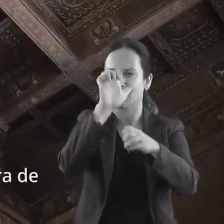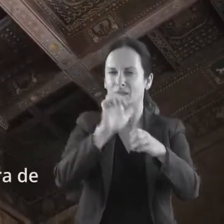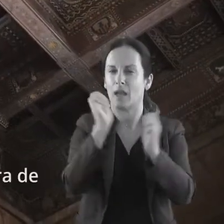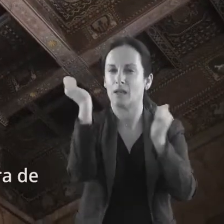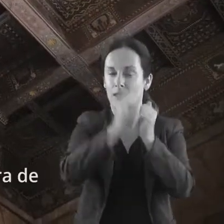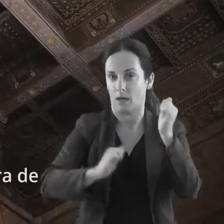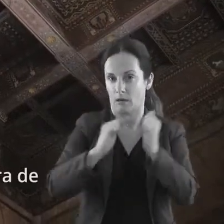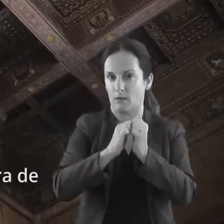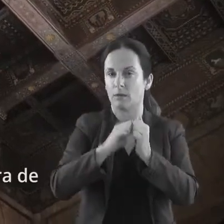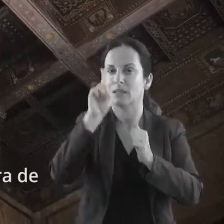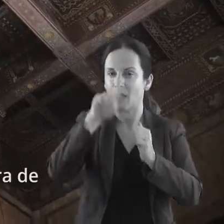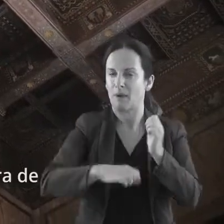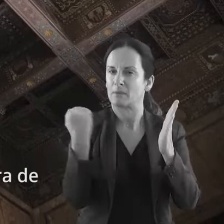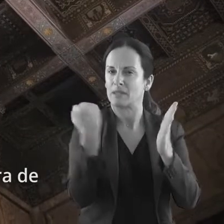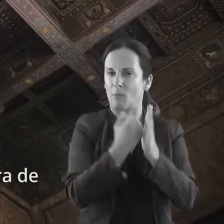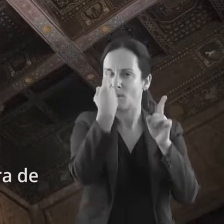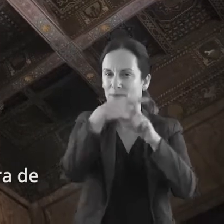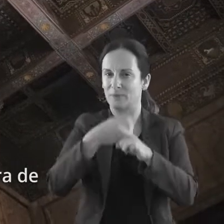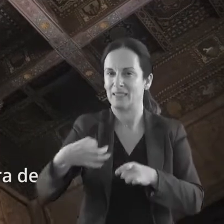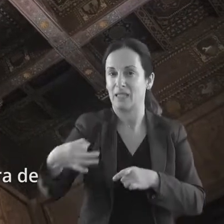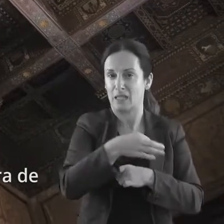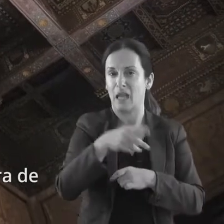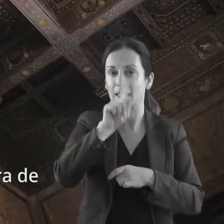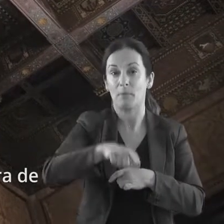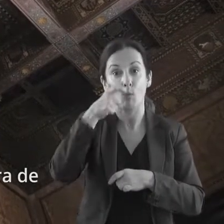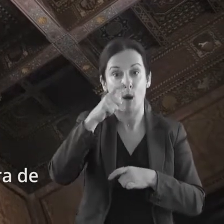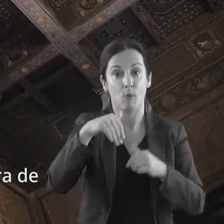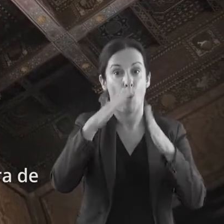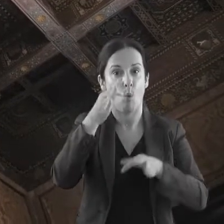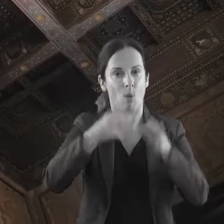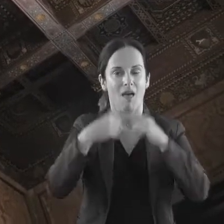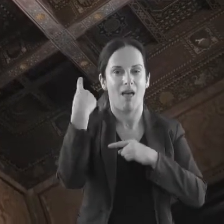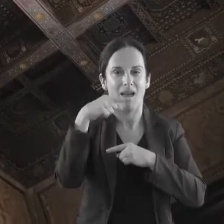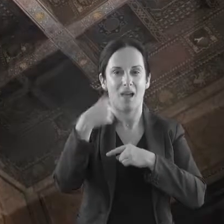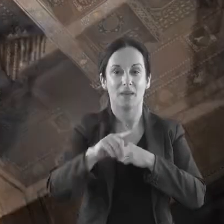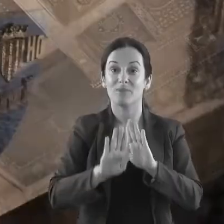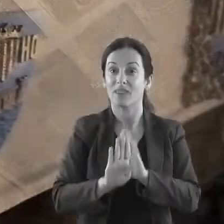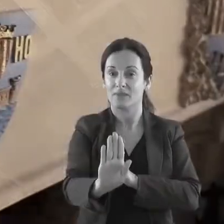A mà esquerra trobam una xemeneia de pedra de Santanyí, d'estil neogòtic.